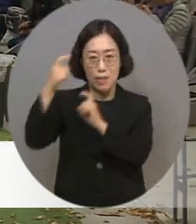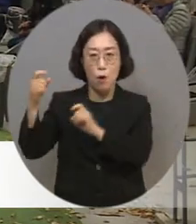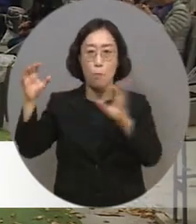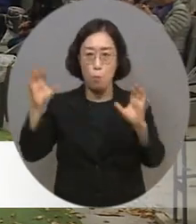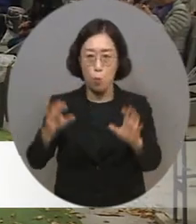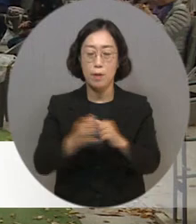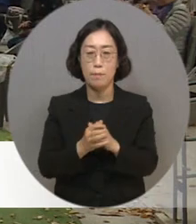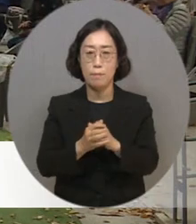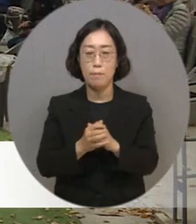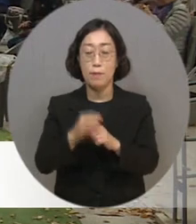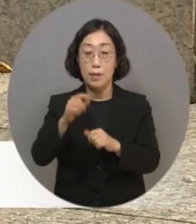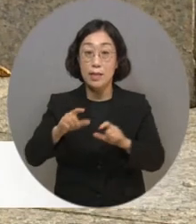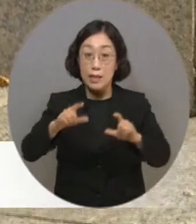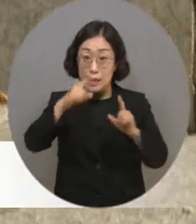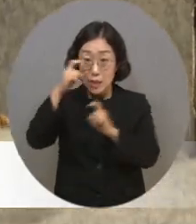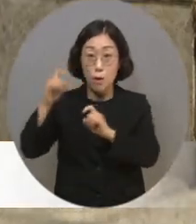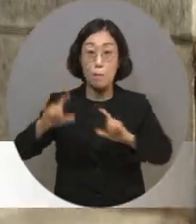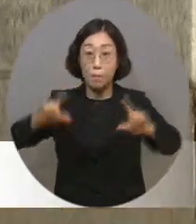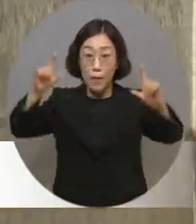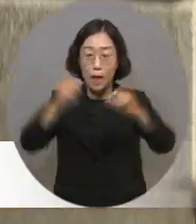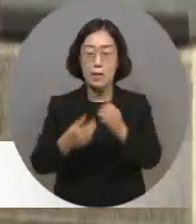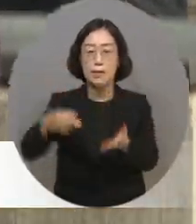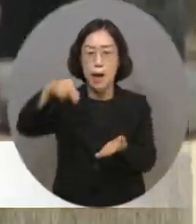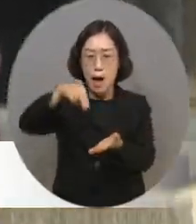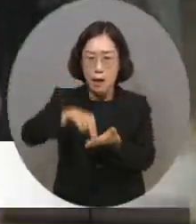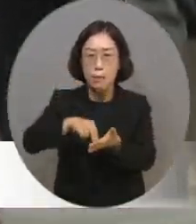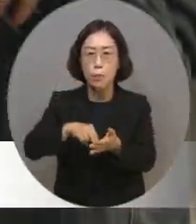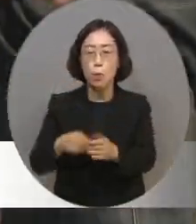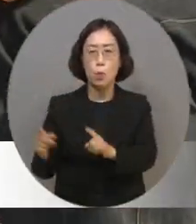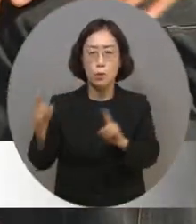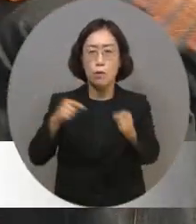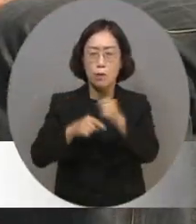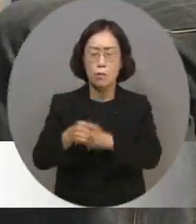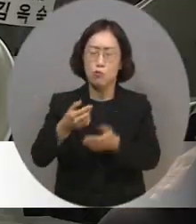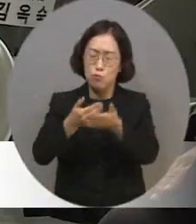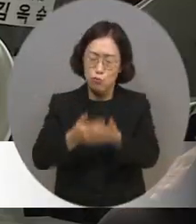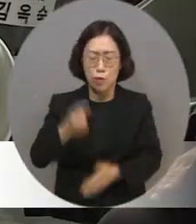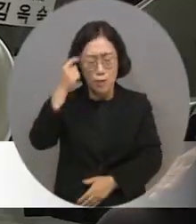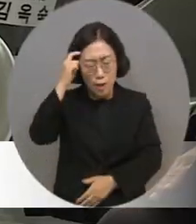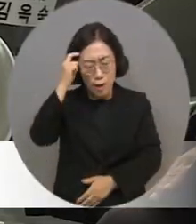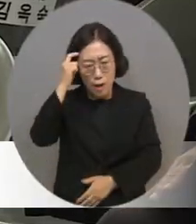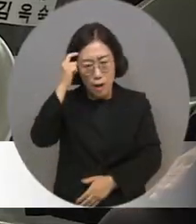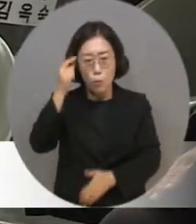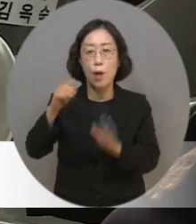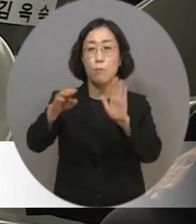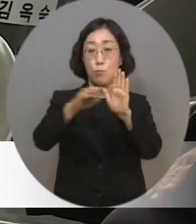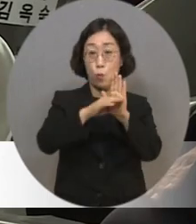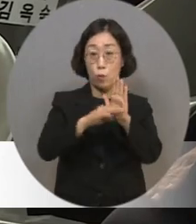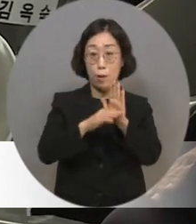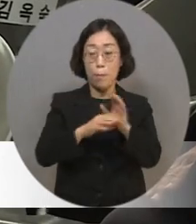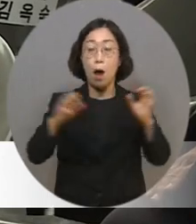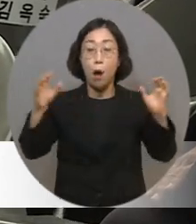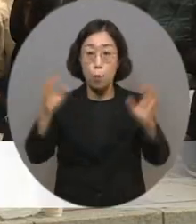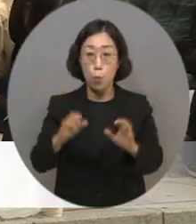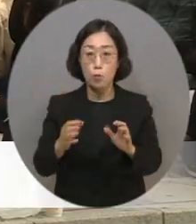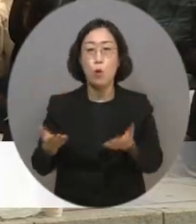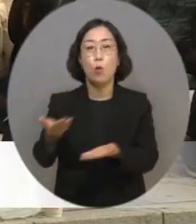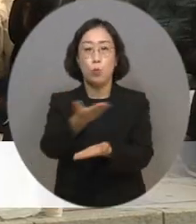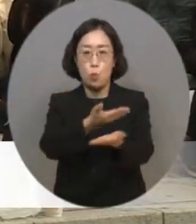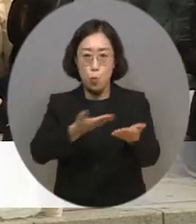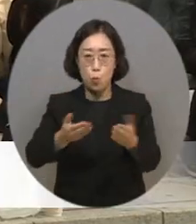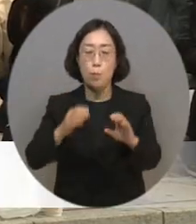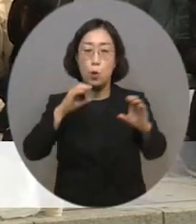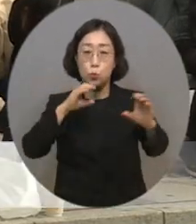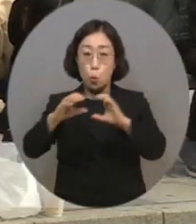날 기념행사는 시각장애인의 자립과 재활의 의미를 되새기는 자리로 참여자들은 한 곳에 모여 교류하며